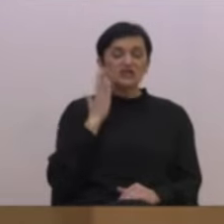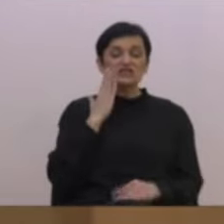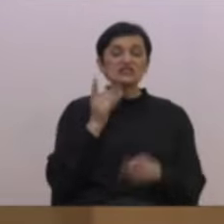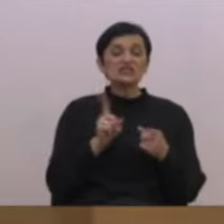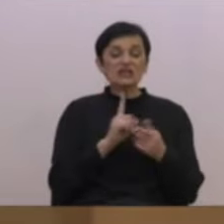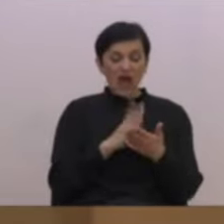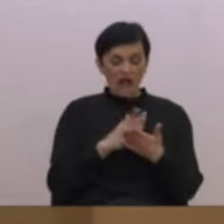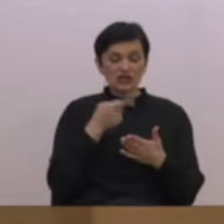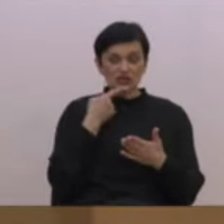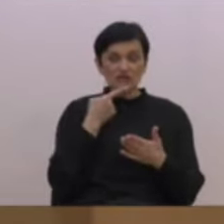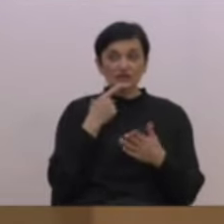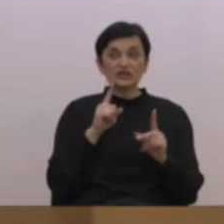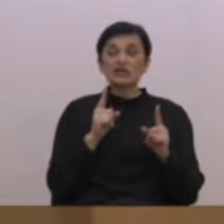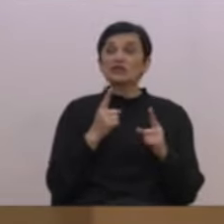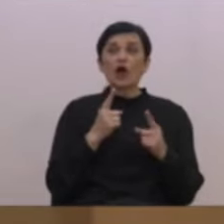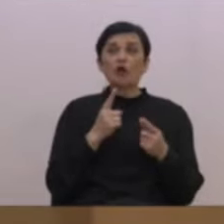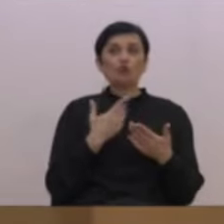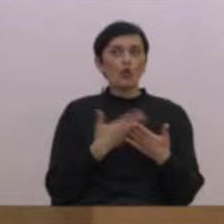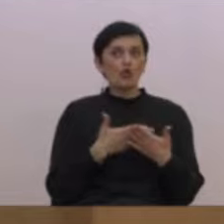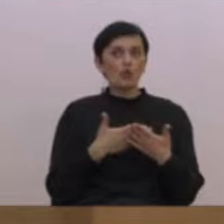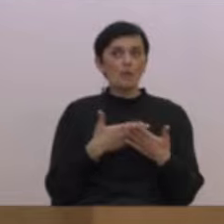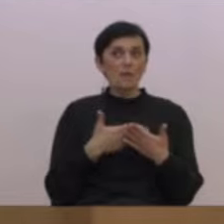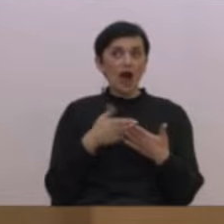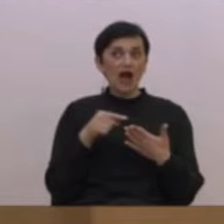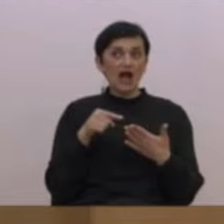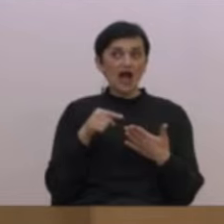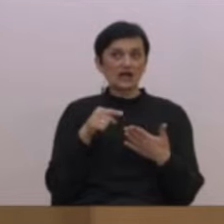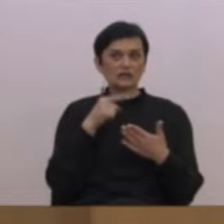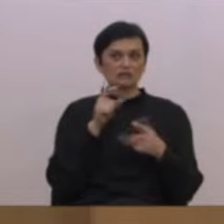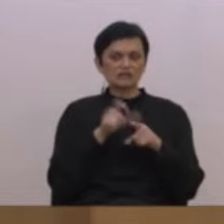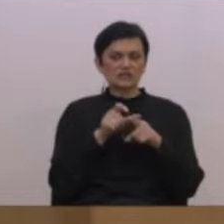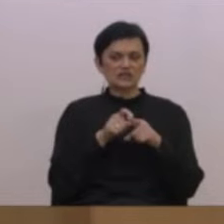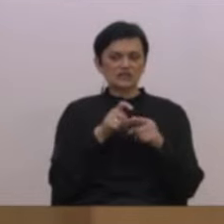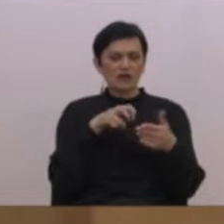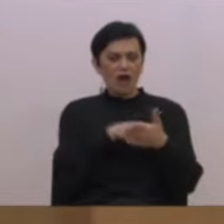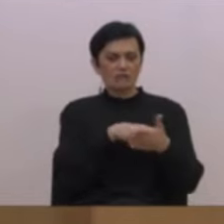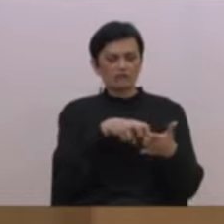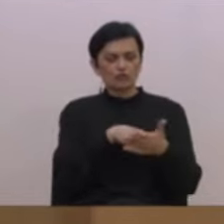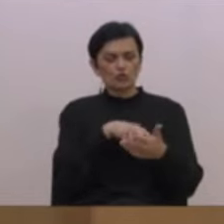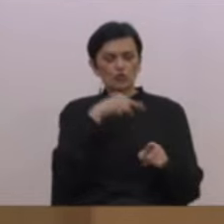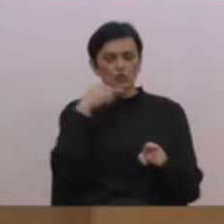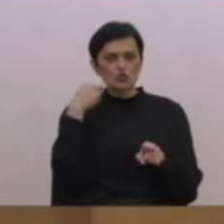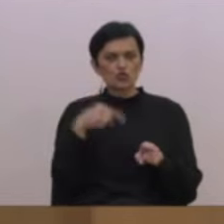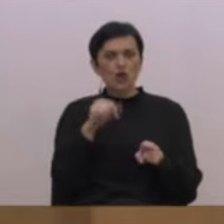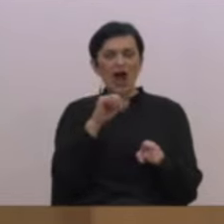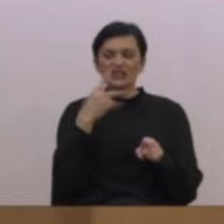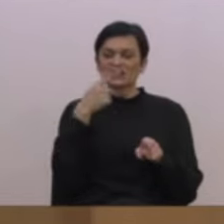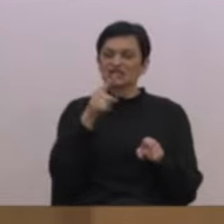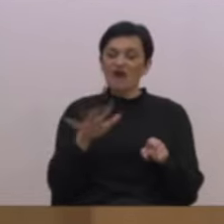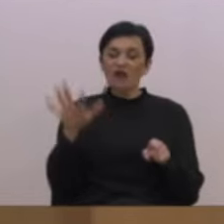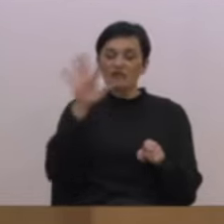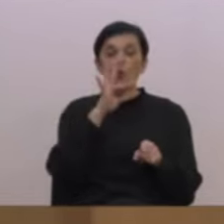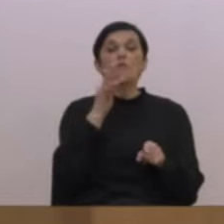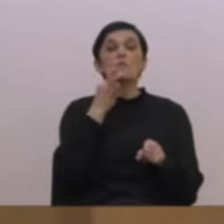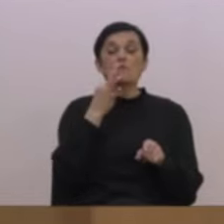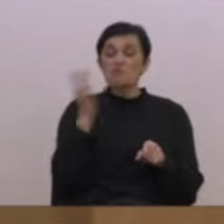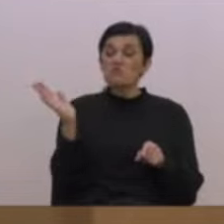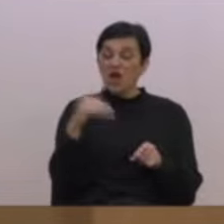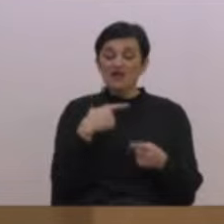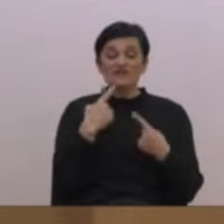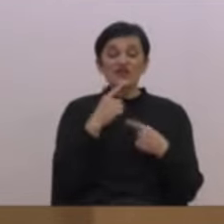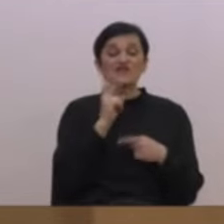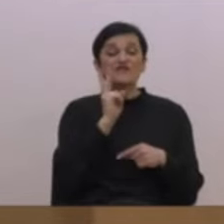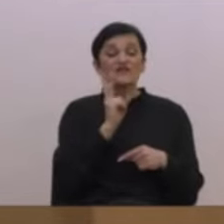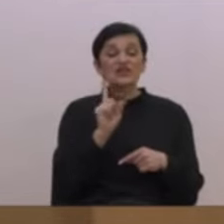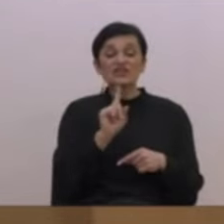სინამდვილეში. რატომ არის მაგალითად რაღაცის დადეკლარირება ან რუსული, ან სხვა ქვეყნის და მე ვილაპარაკოთ ვირა თქვა